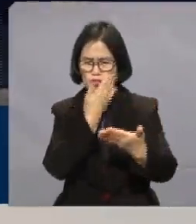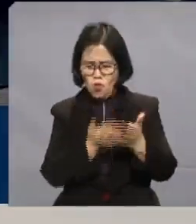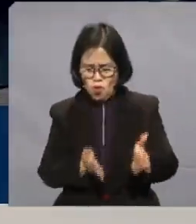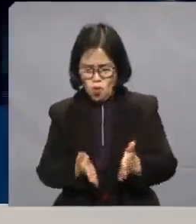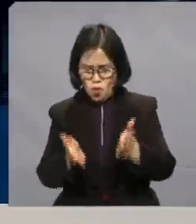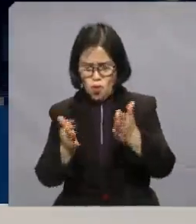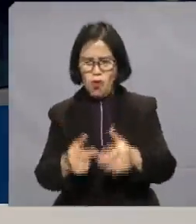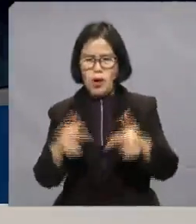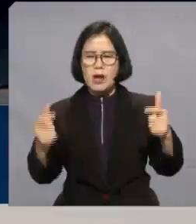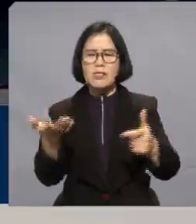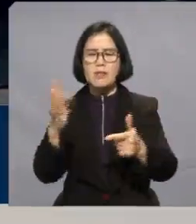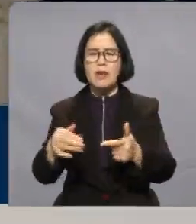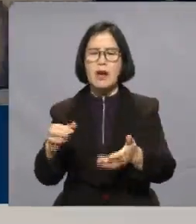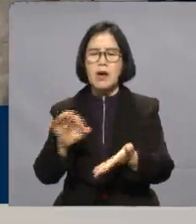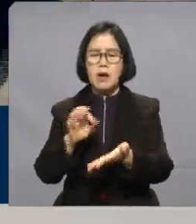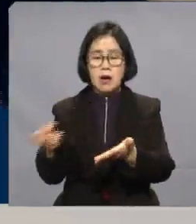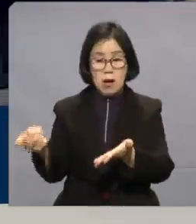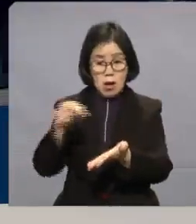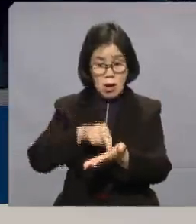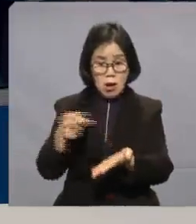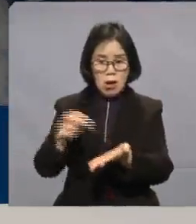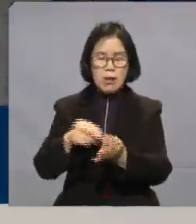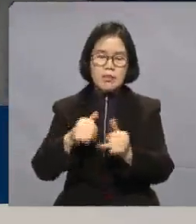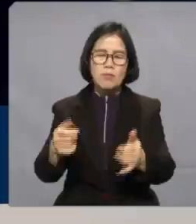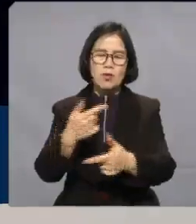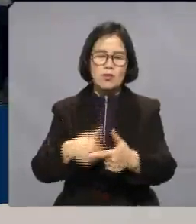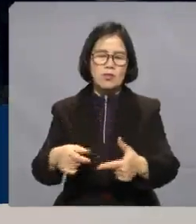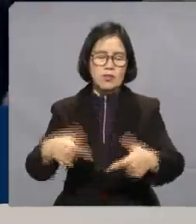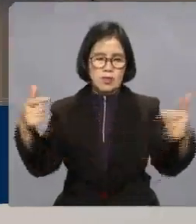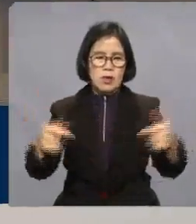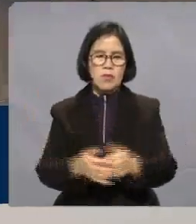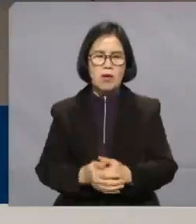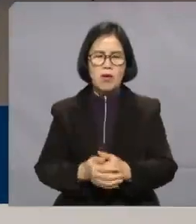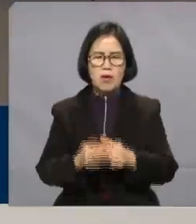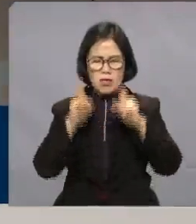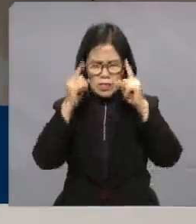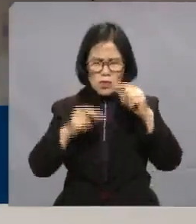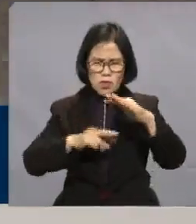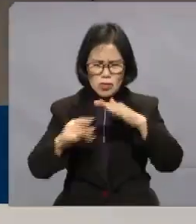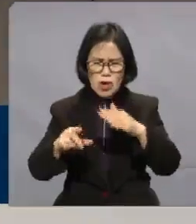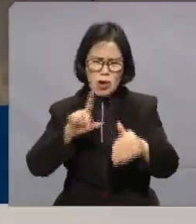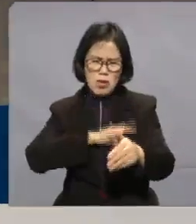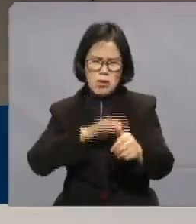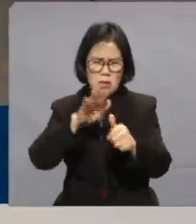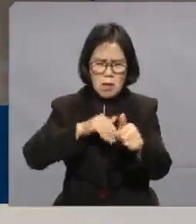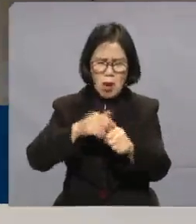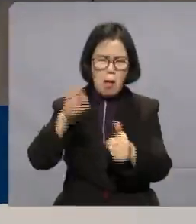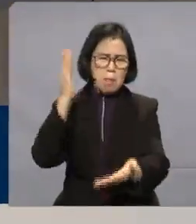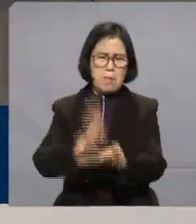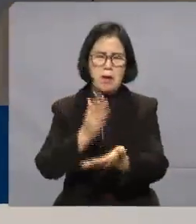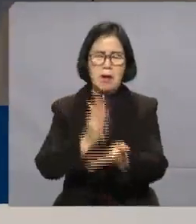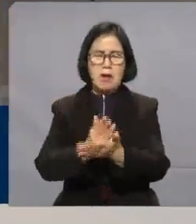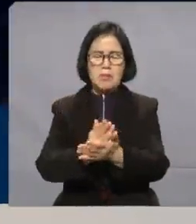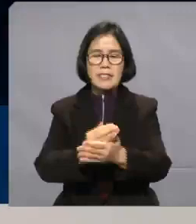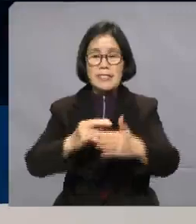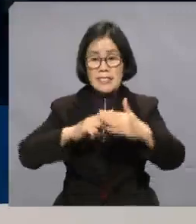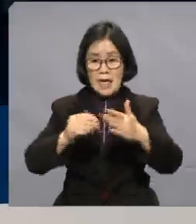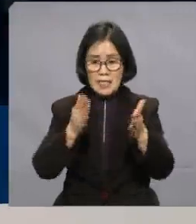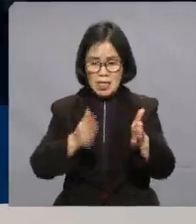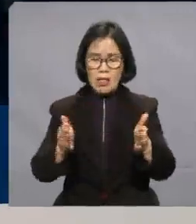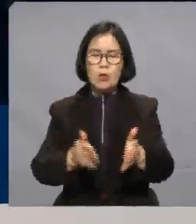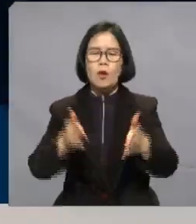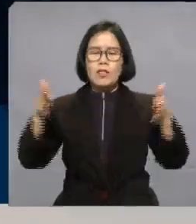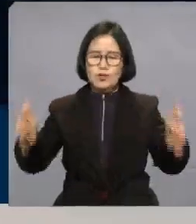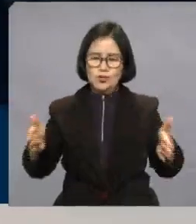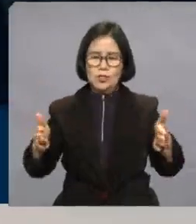이용 인구는 더 늘어날 것으로 보이는데요. 출퇴근 지옥철 5명을 벗으려면 전동차 확충도 해결돼야 합니다. 첫 소식